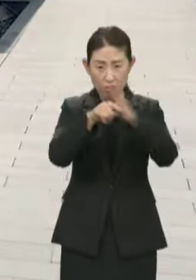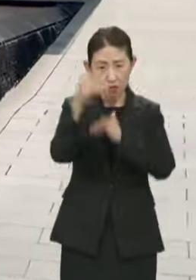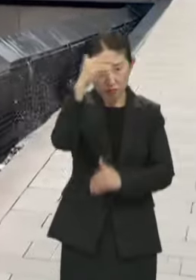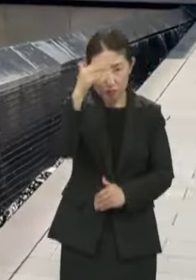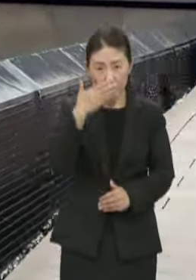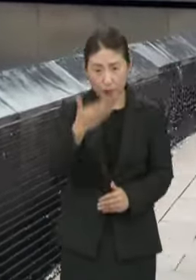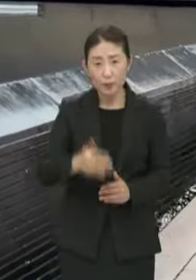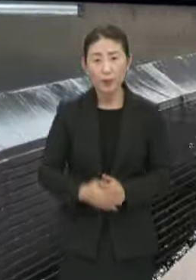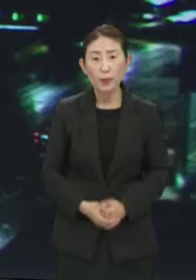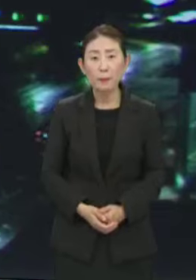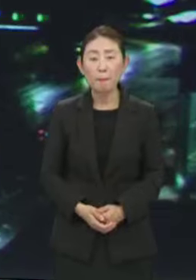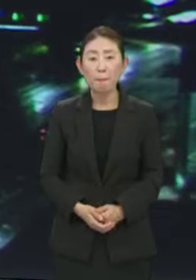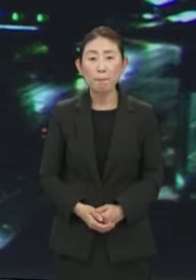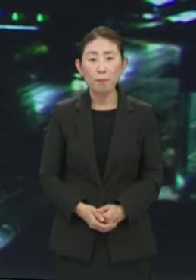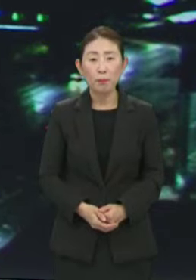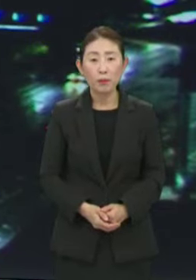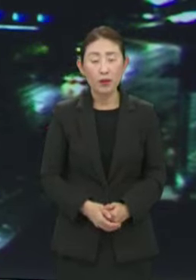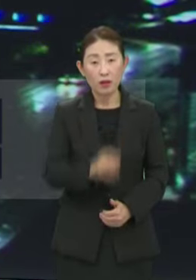양정진입니다.